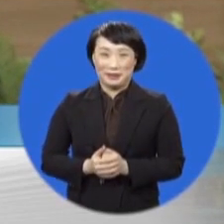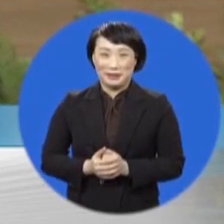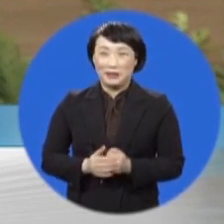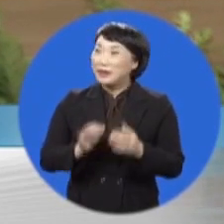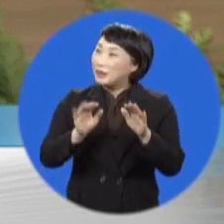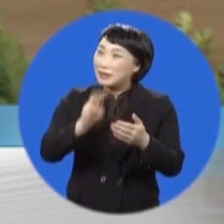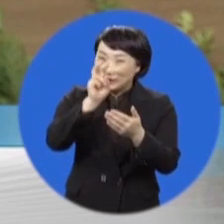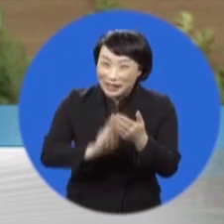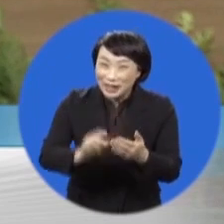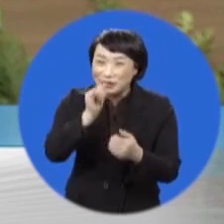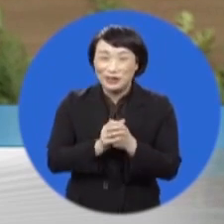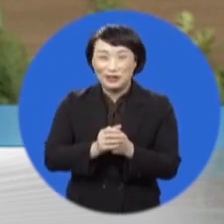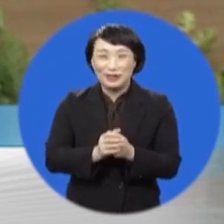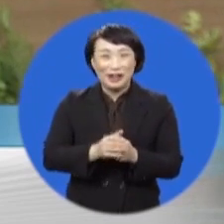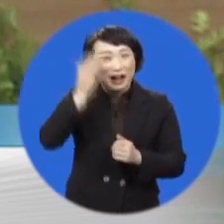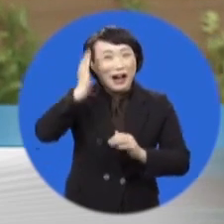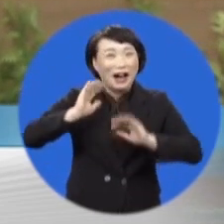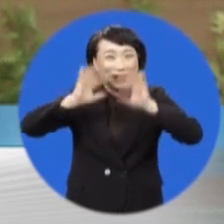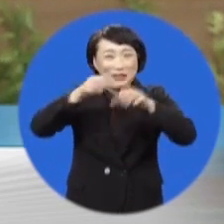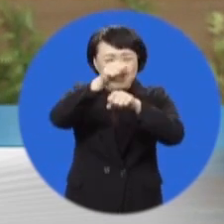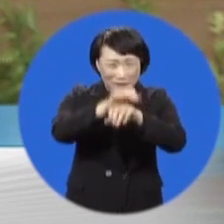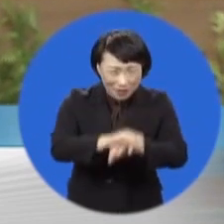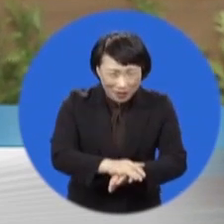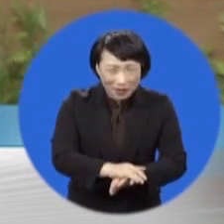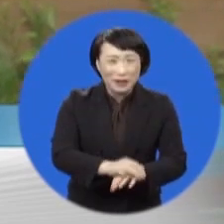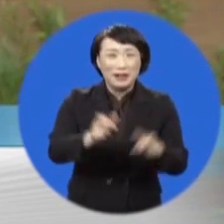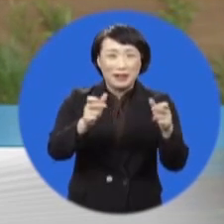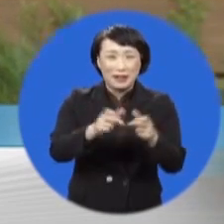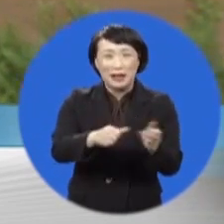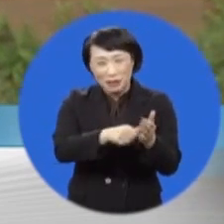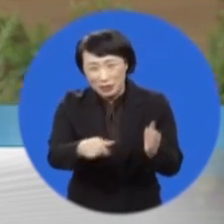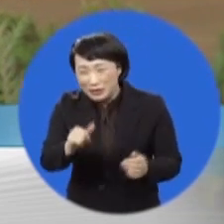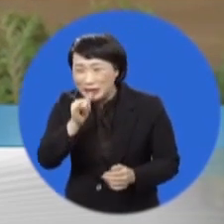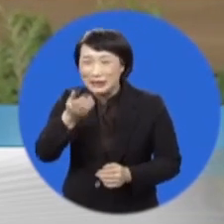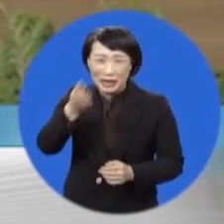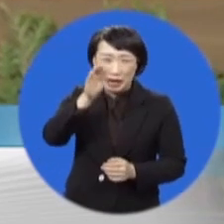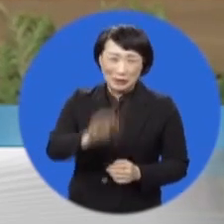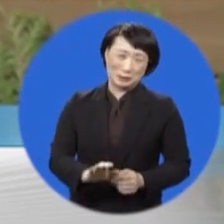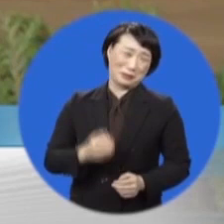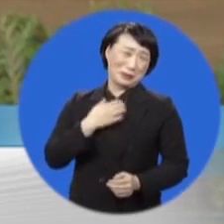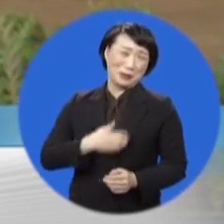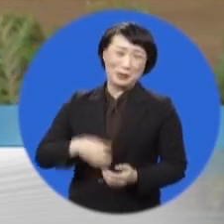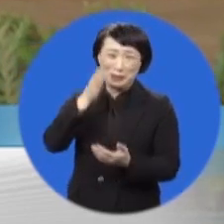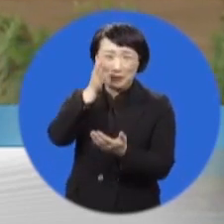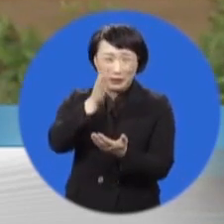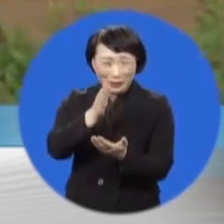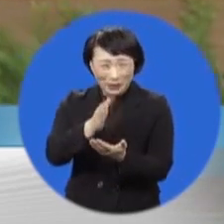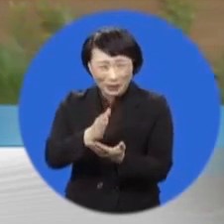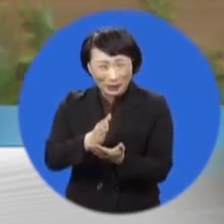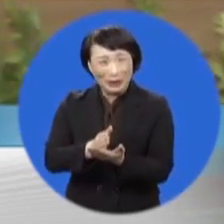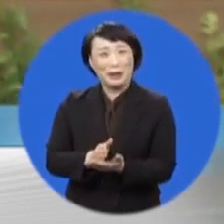장례 문 이따 핸 o 5 독종 아티 마세요